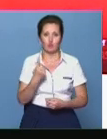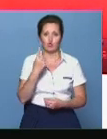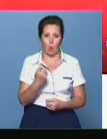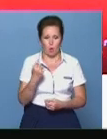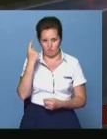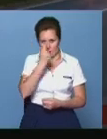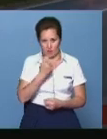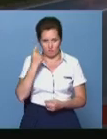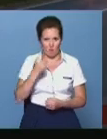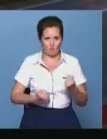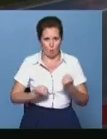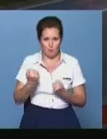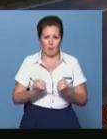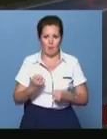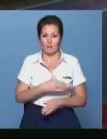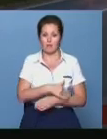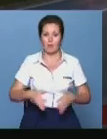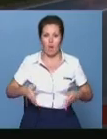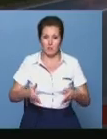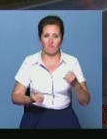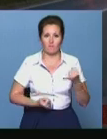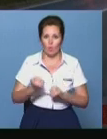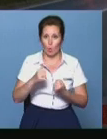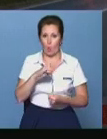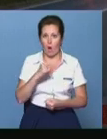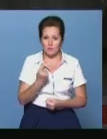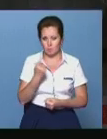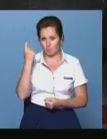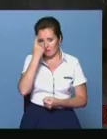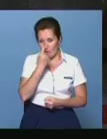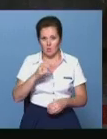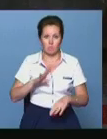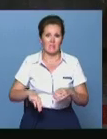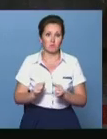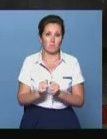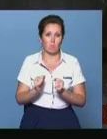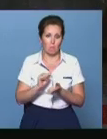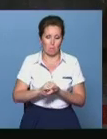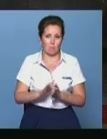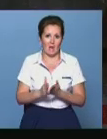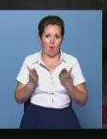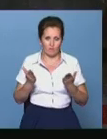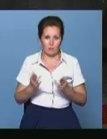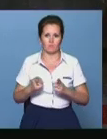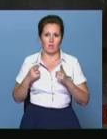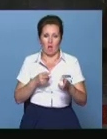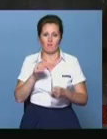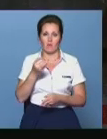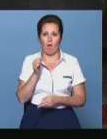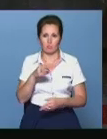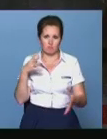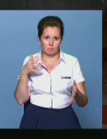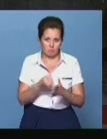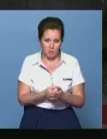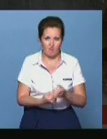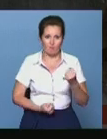На трассе Нелга-Ижевск водитель автомобиля УАЗ пьяный и без прав. Врезался в Фиат. В нем ехала семья. Водитель, его супруга и